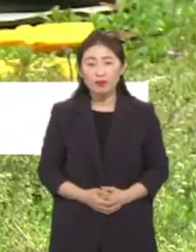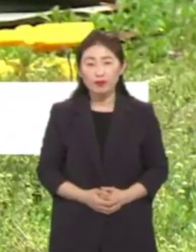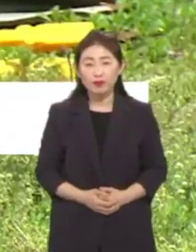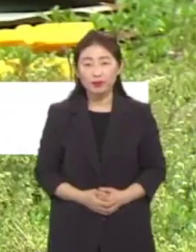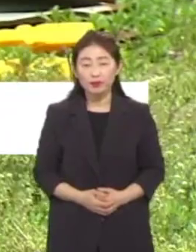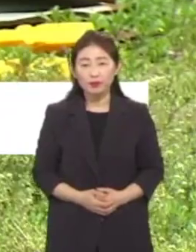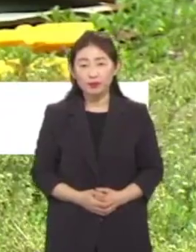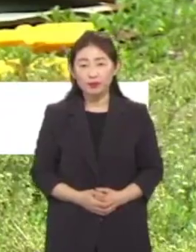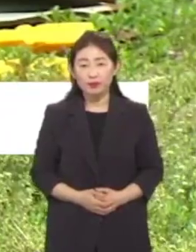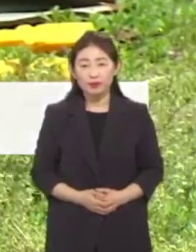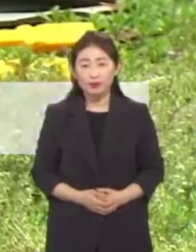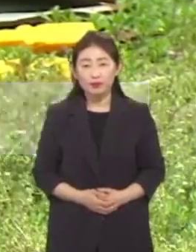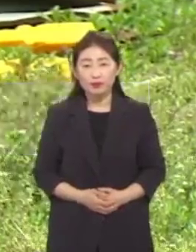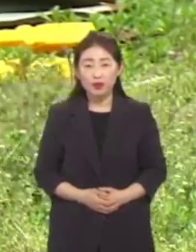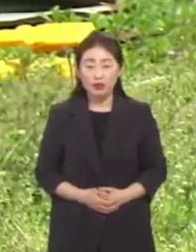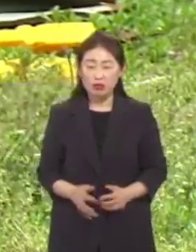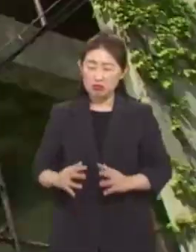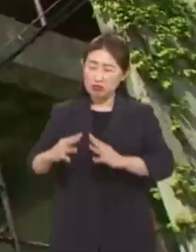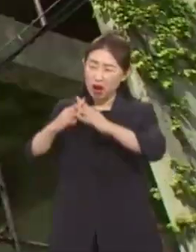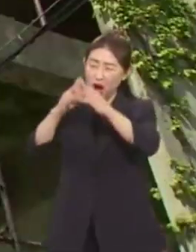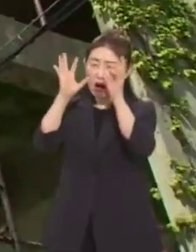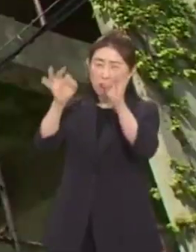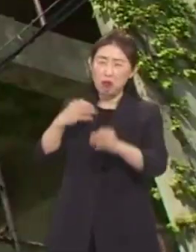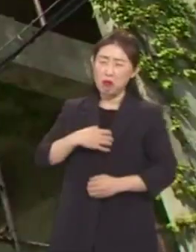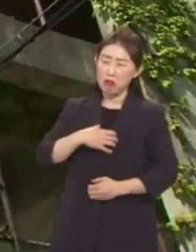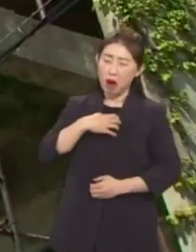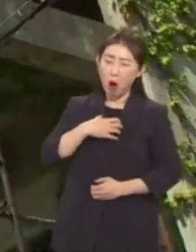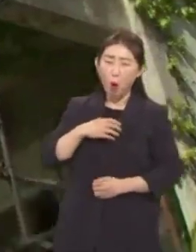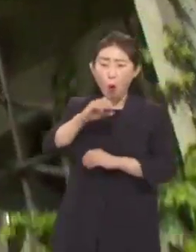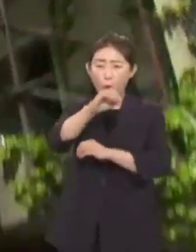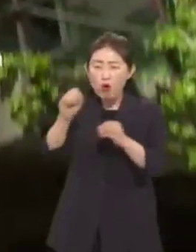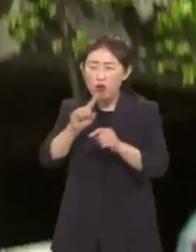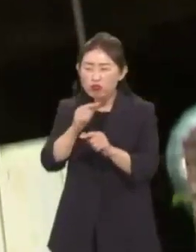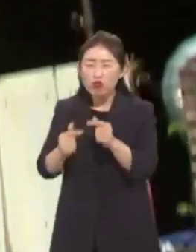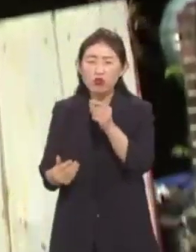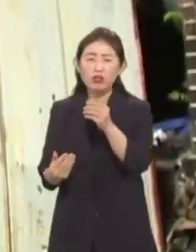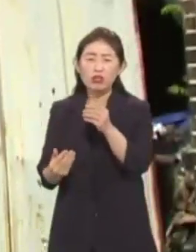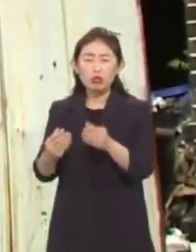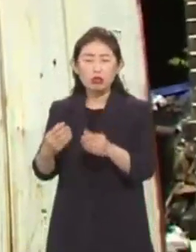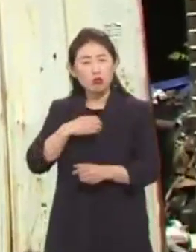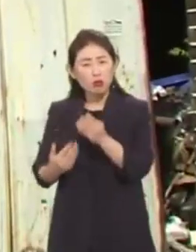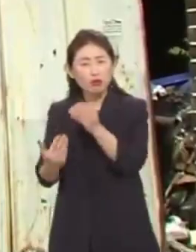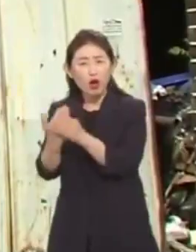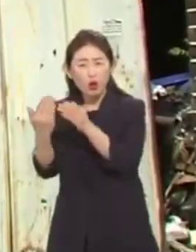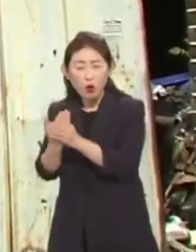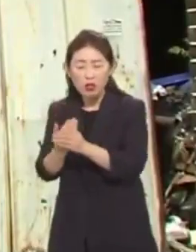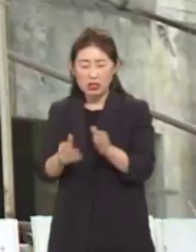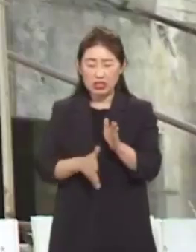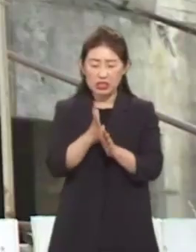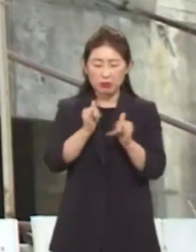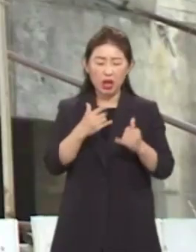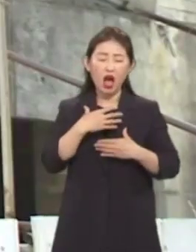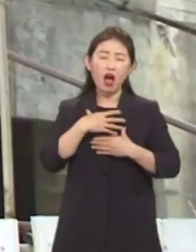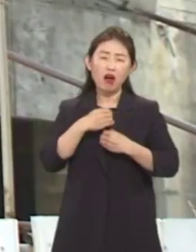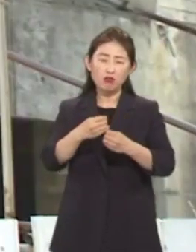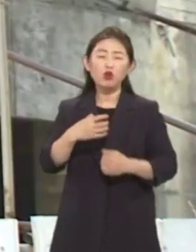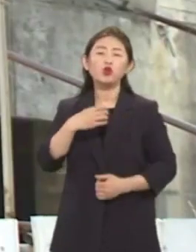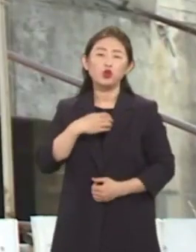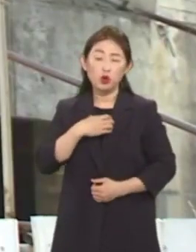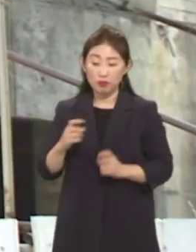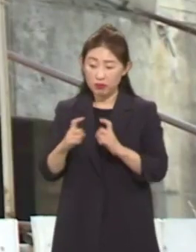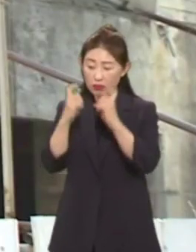3곳이나 됩니다. 도시 미관을 해치고 우범지대로 전락해 시민 안전까지 위협하고 있지만 민간